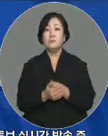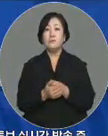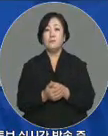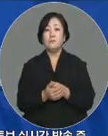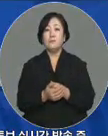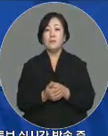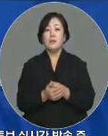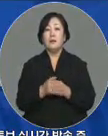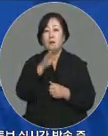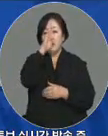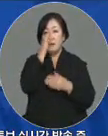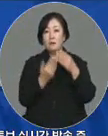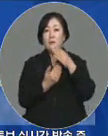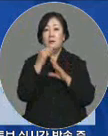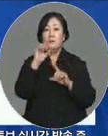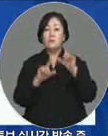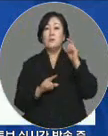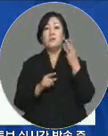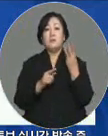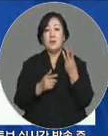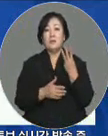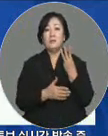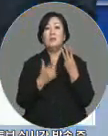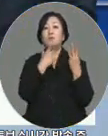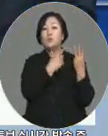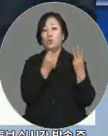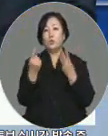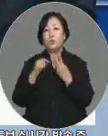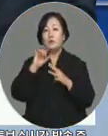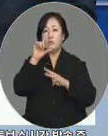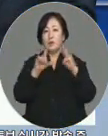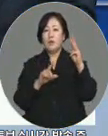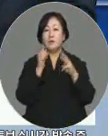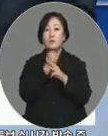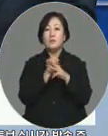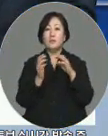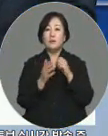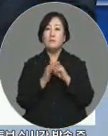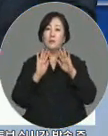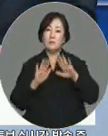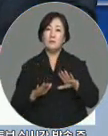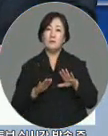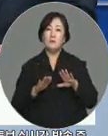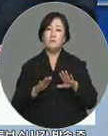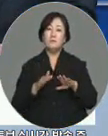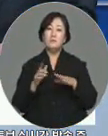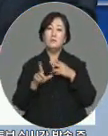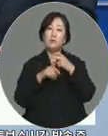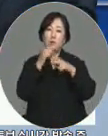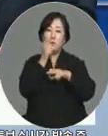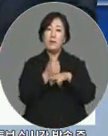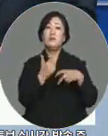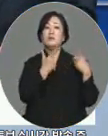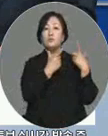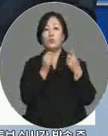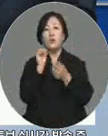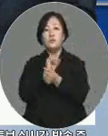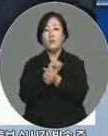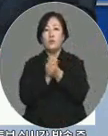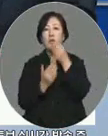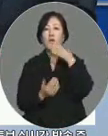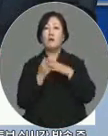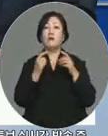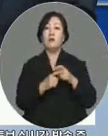이 증세가 이 세 가지는 똑같기 때문에 네. 만약에 연말에 이제 동시 유행을 한다라고